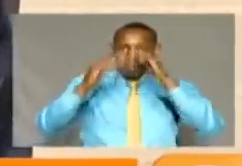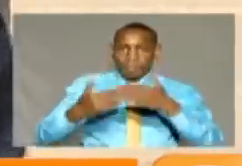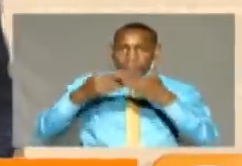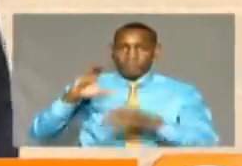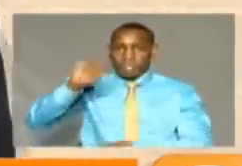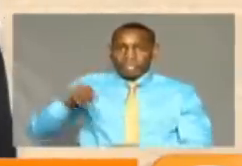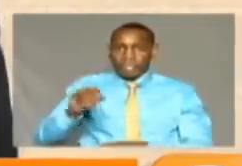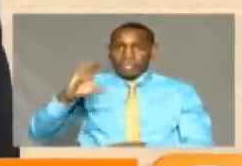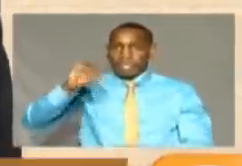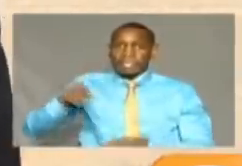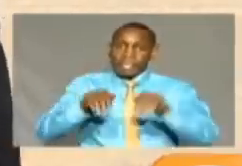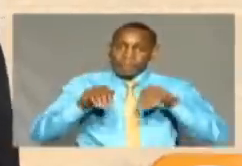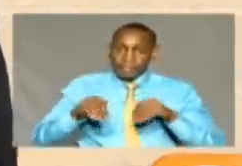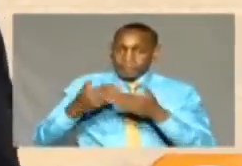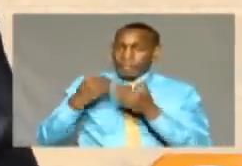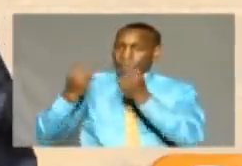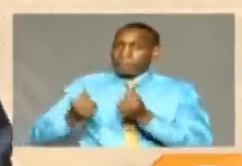to wait. The last Masuja day,